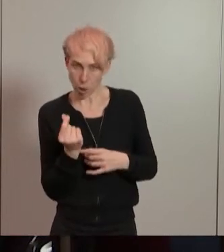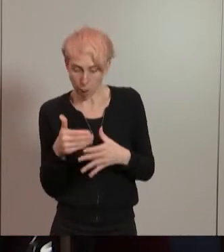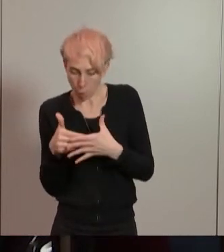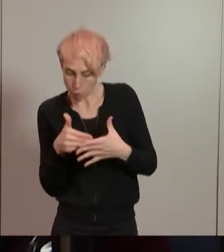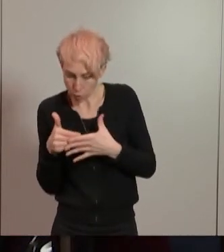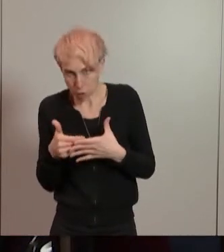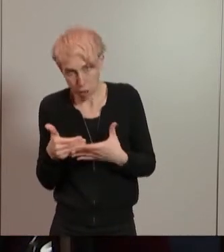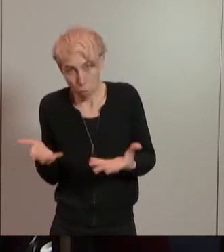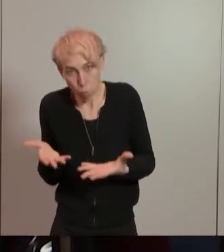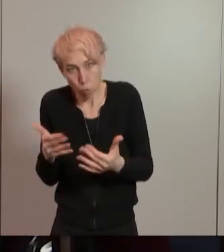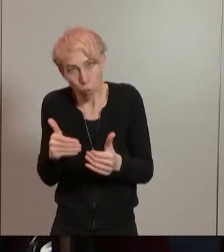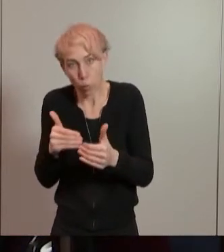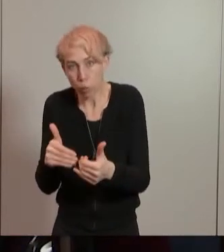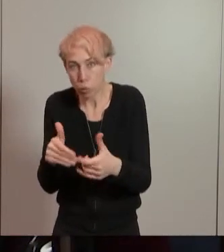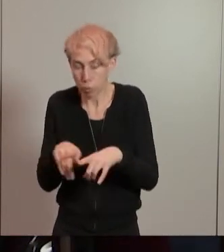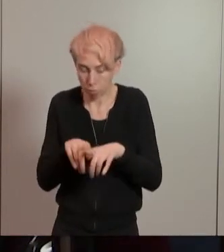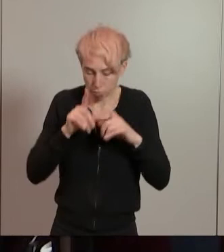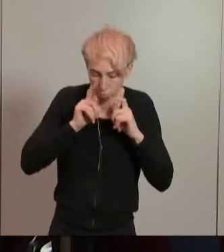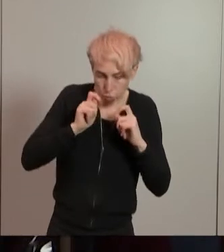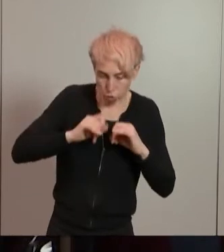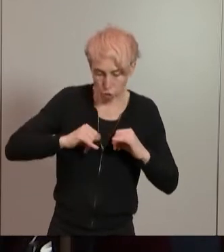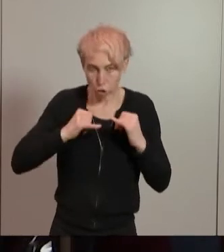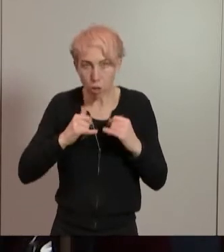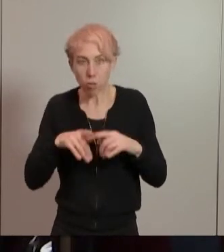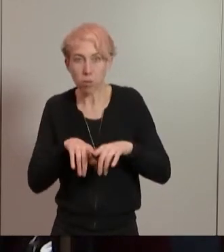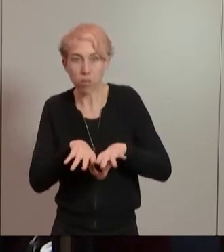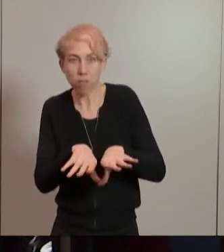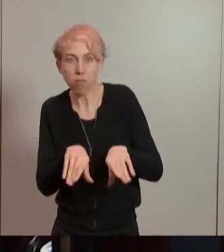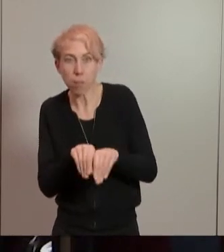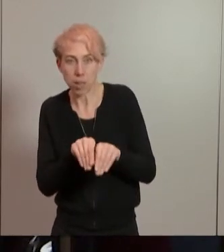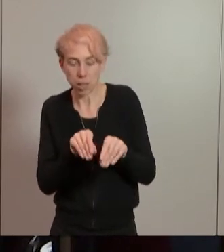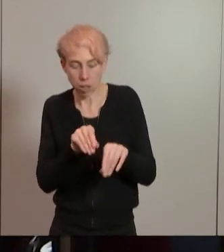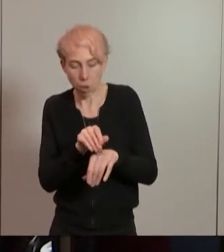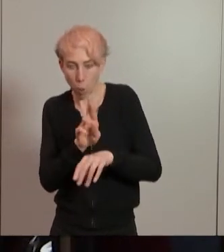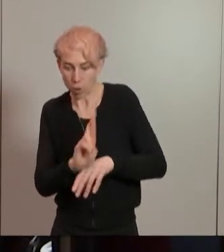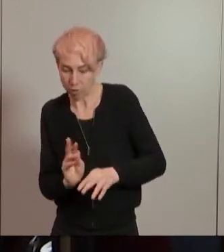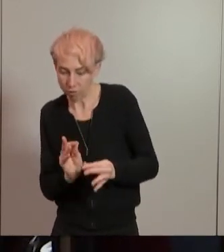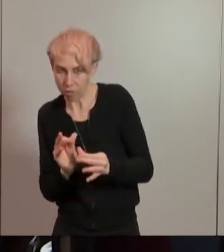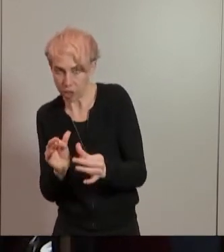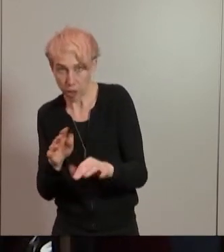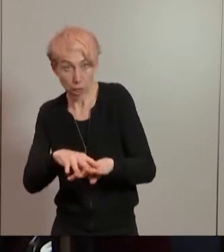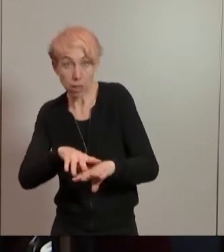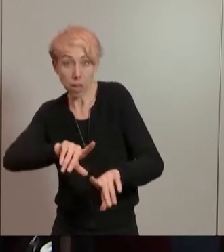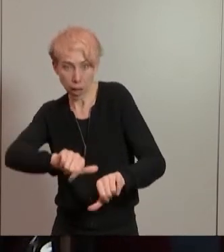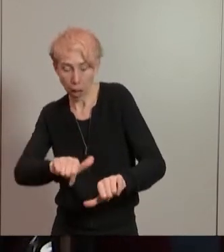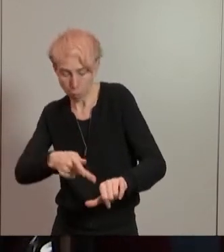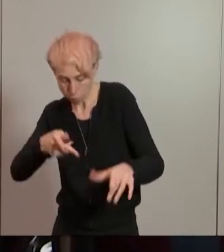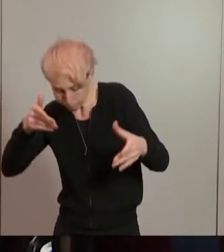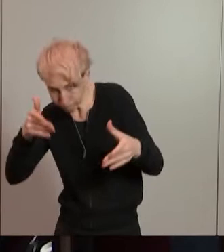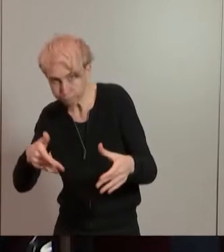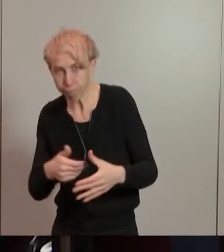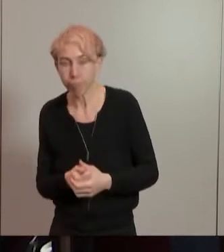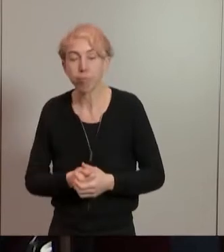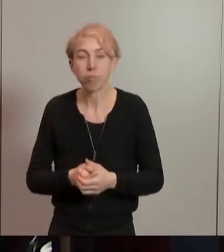proximité et l'attention particulière portée aux jeunes et familles reusiennes les plus fragiles, dont celles du quartier.